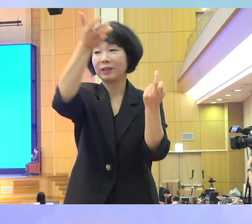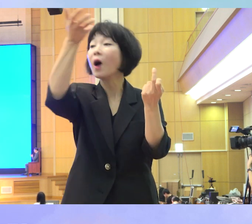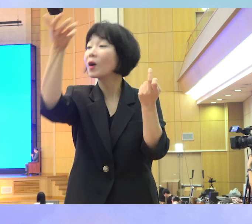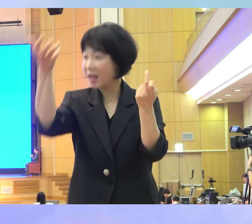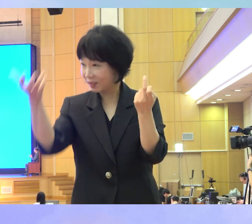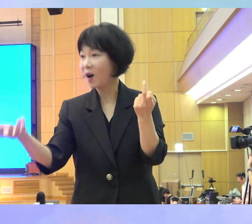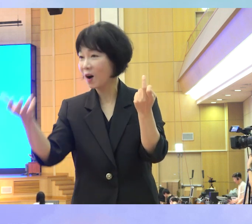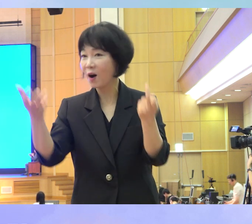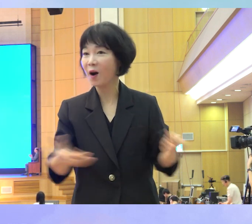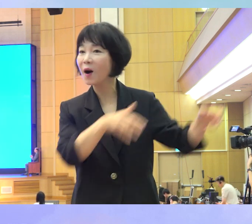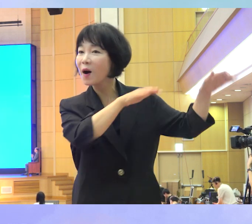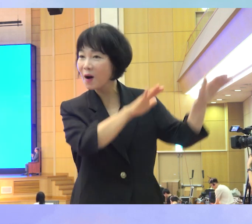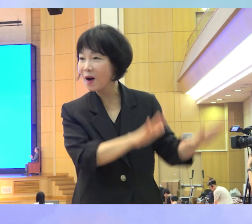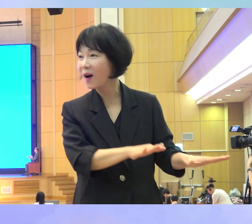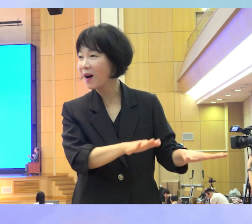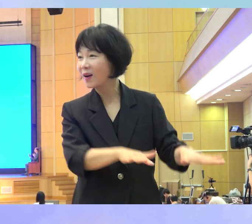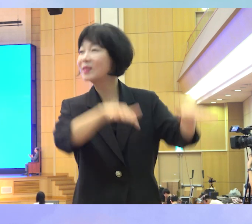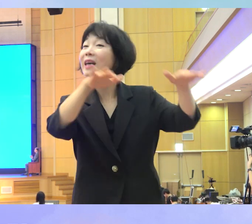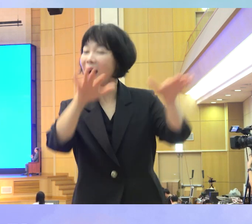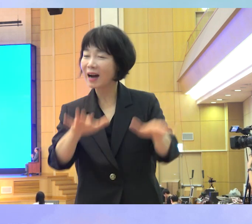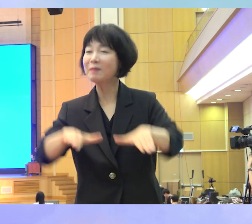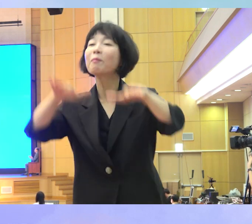언덕을 떠나서